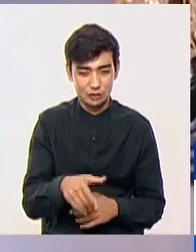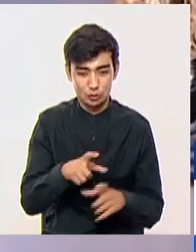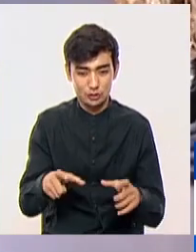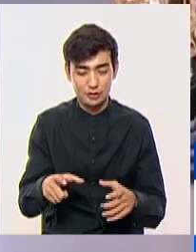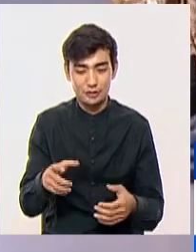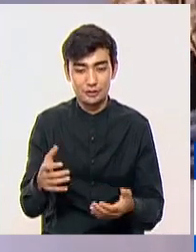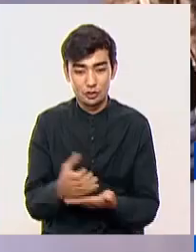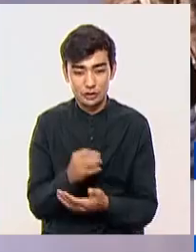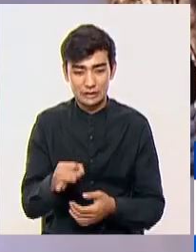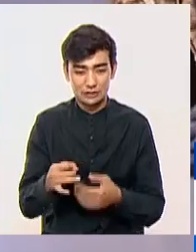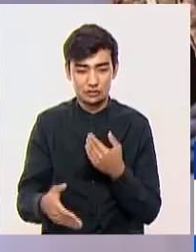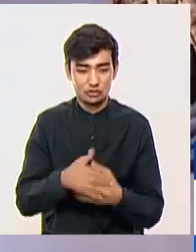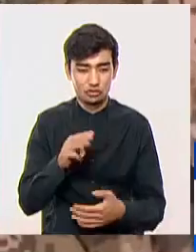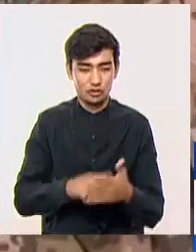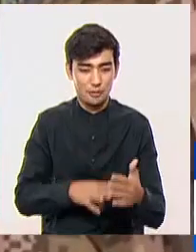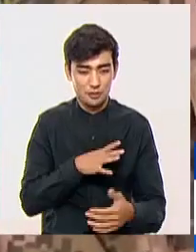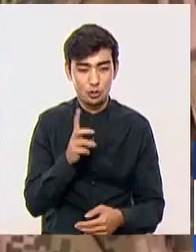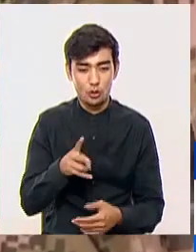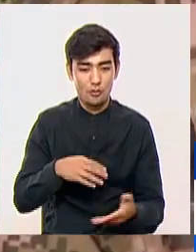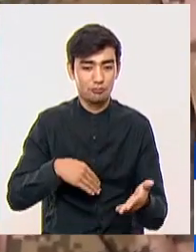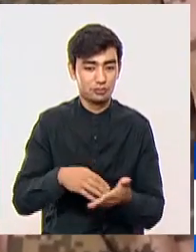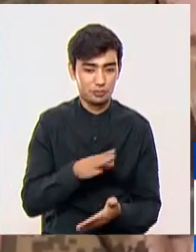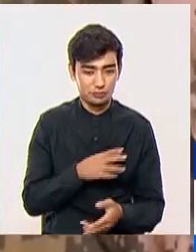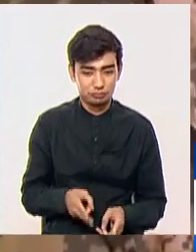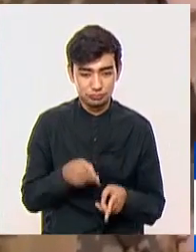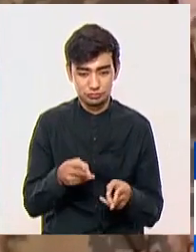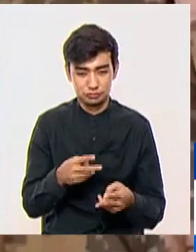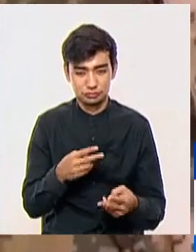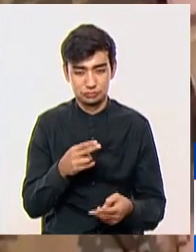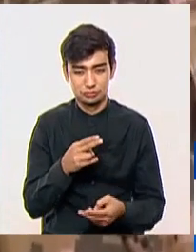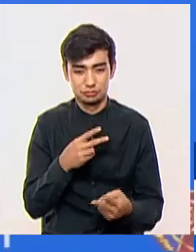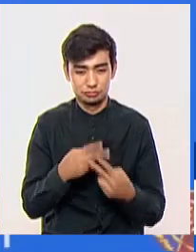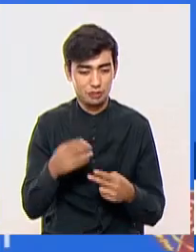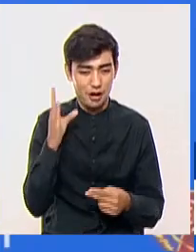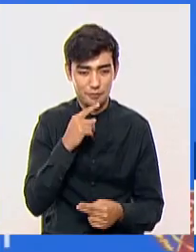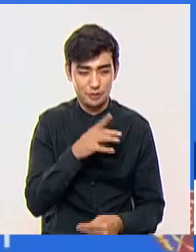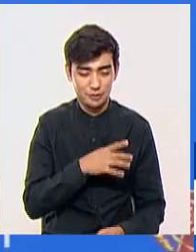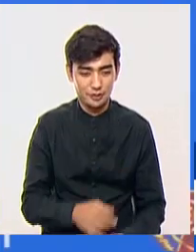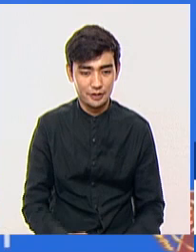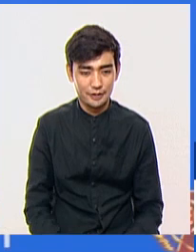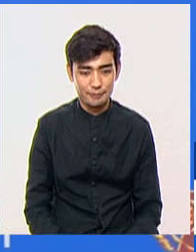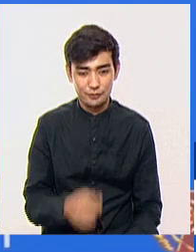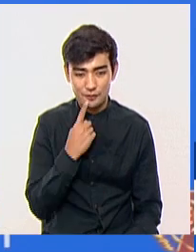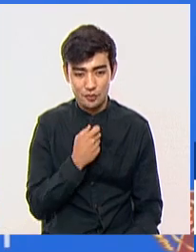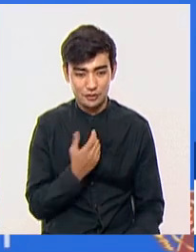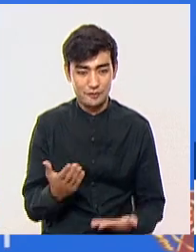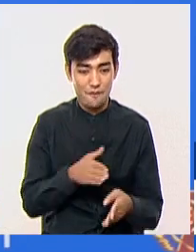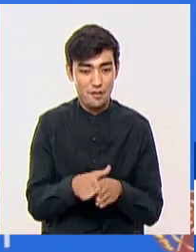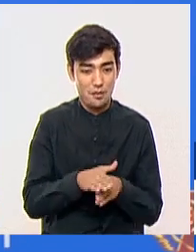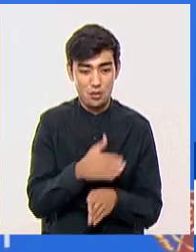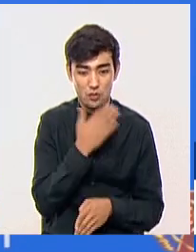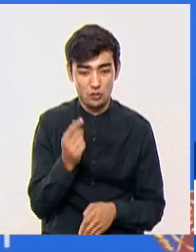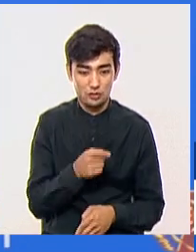әкімшілік айыппұл салған. Әскерге барудан бас тартқан азаматтар үшін қылмыстық жаза да қарастырылғанын ескертеді. Әскер есепке алу жөніндегі міндеттерді орындамаулары